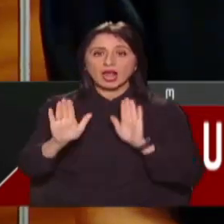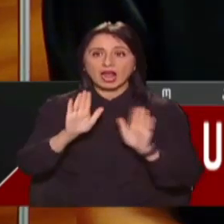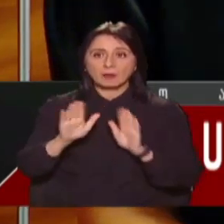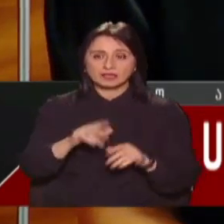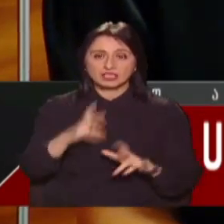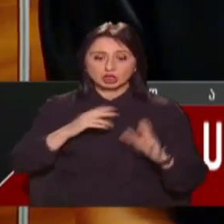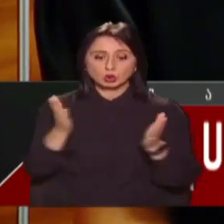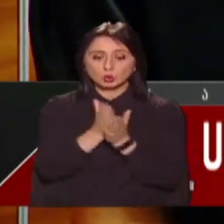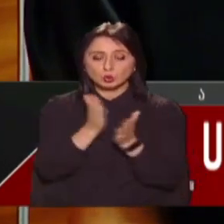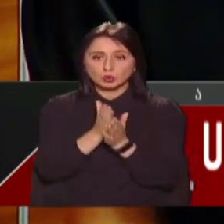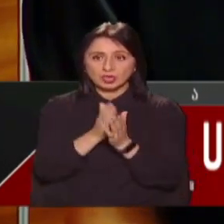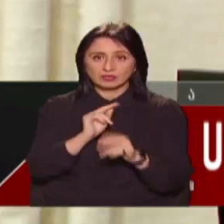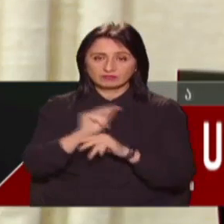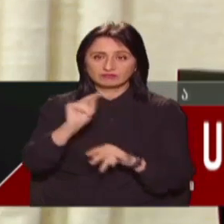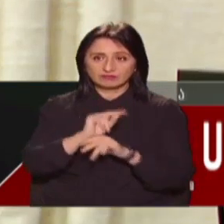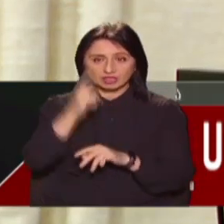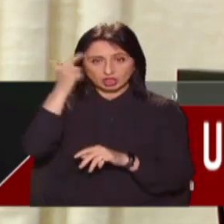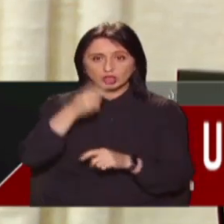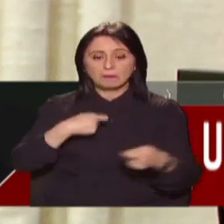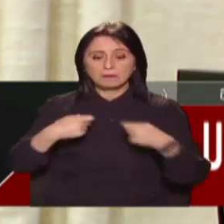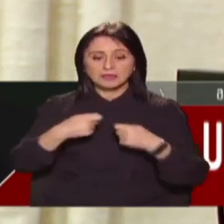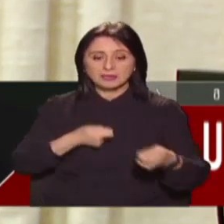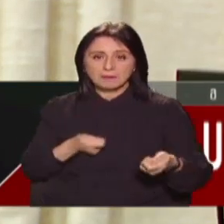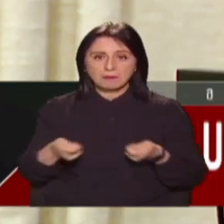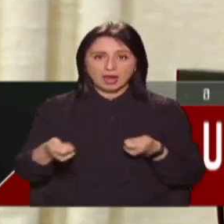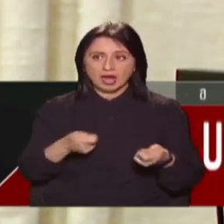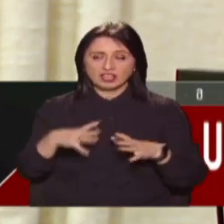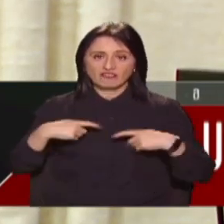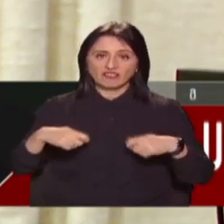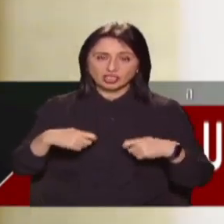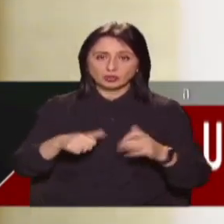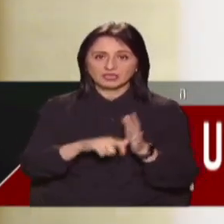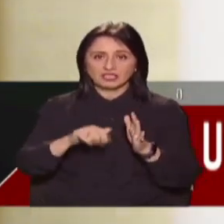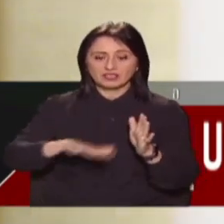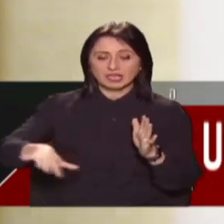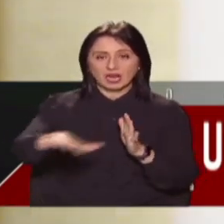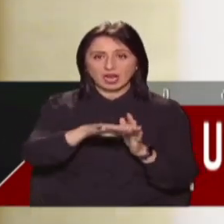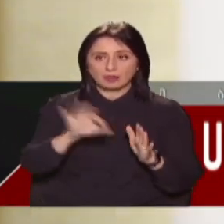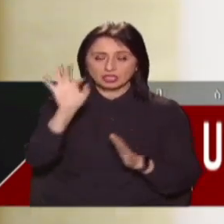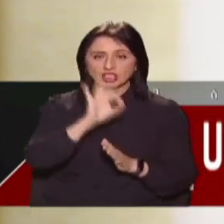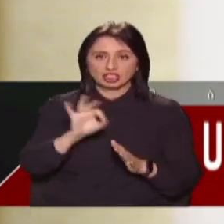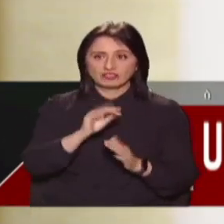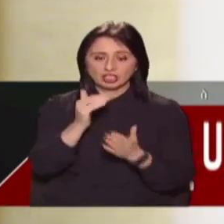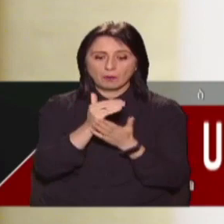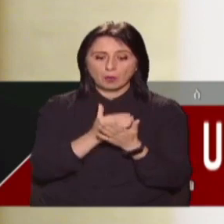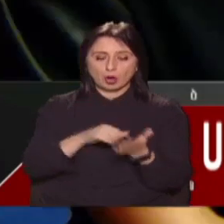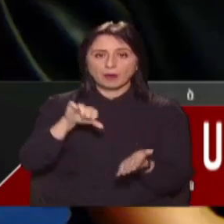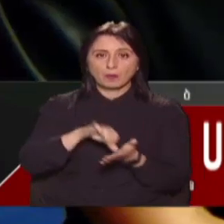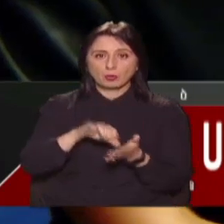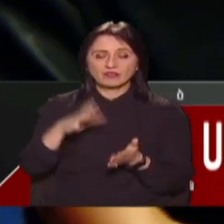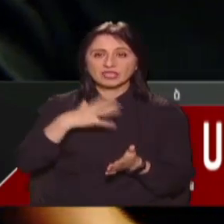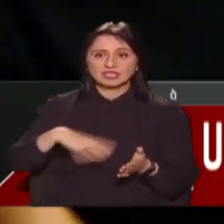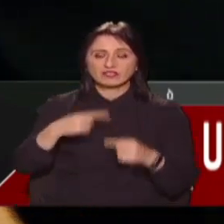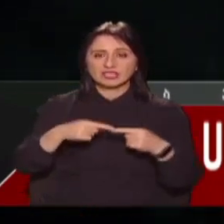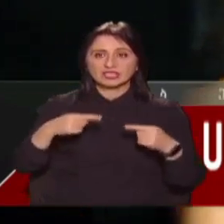hemzoanelebit, studentebis, gairmaweben, sodnas, businessis martuis. Da, aici urbisada sa investiții, garemos, șesaheb. Programa și munățele oba sa